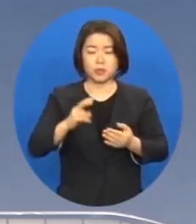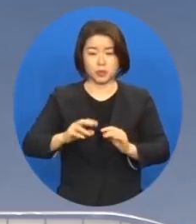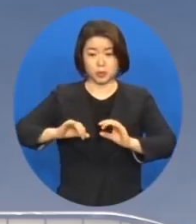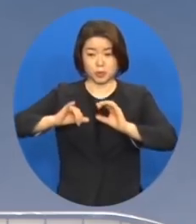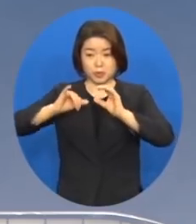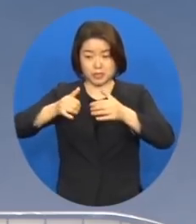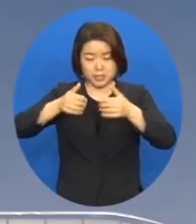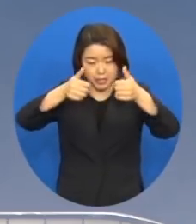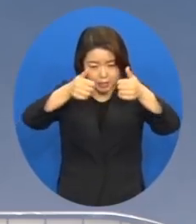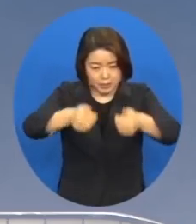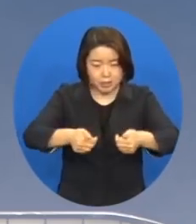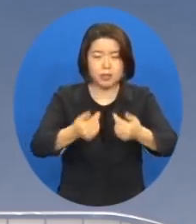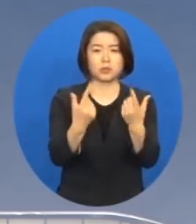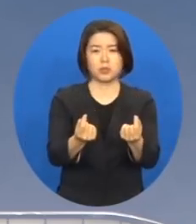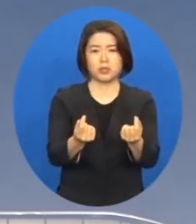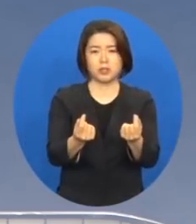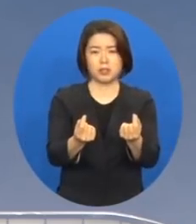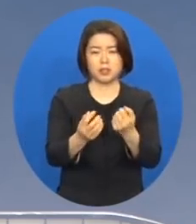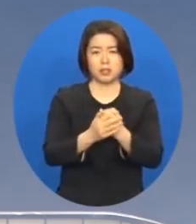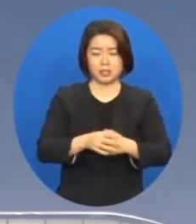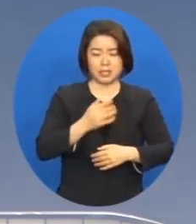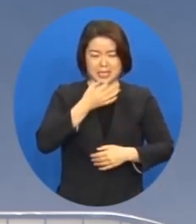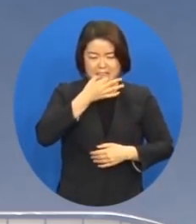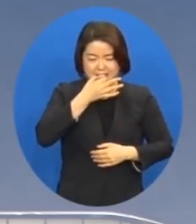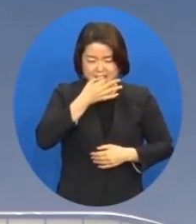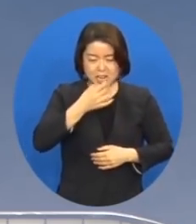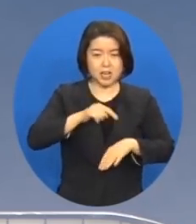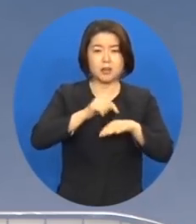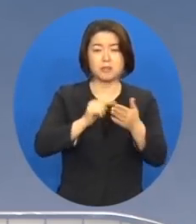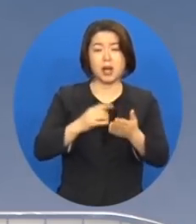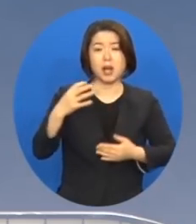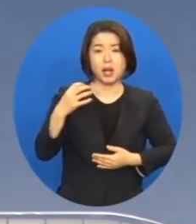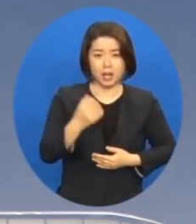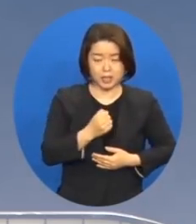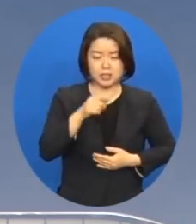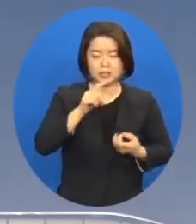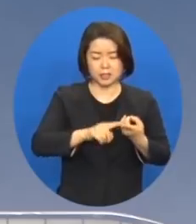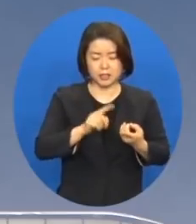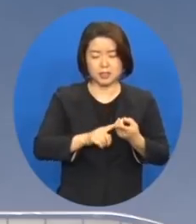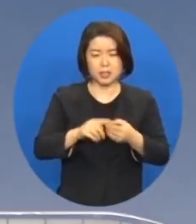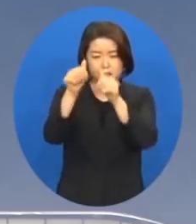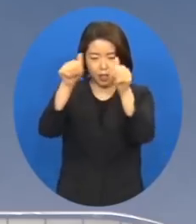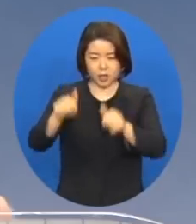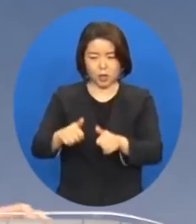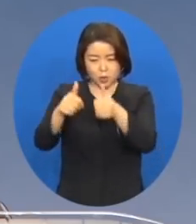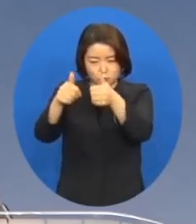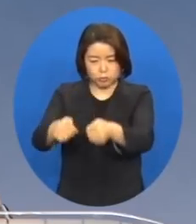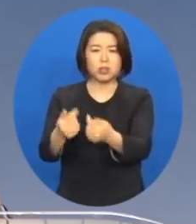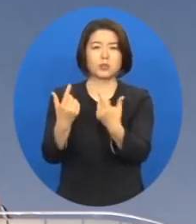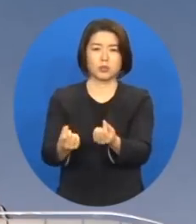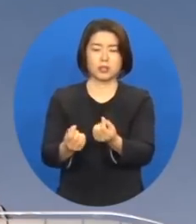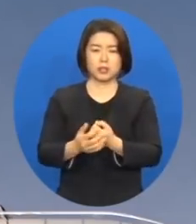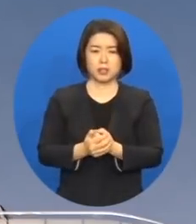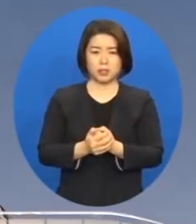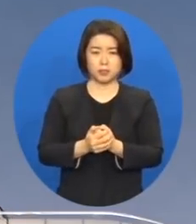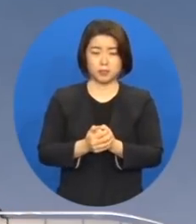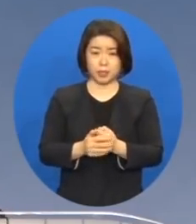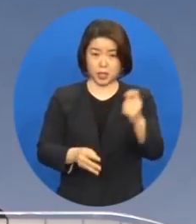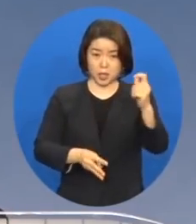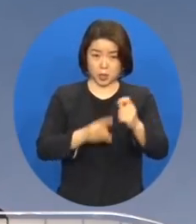세상에다가 절을 하는 거예요. 탐심을 가지고 있는 것 자체가 우상 숭배라는 것. 골로새서 3장 5절에